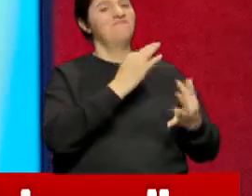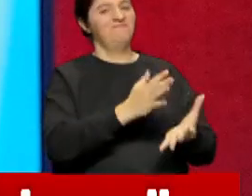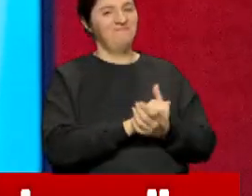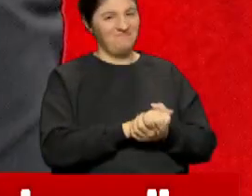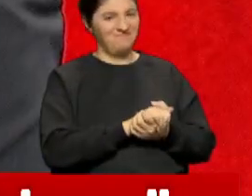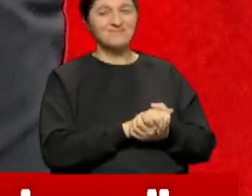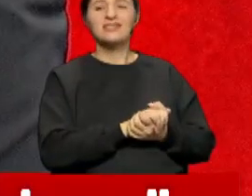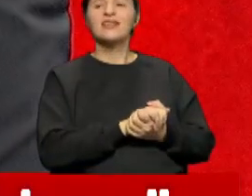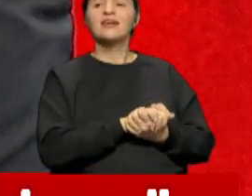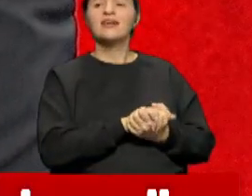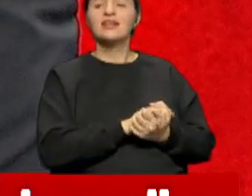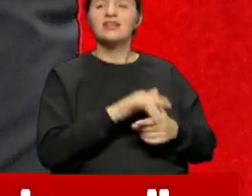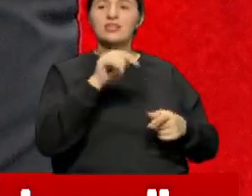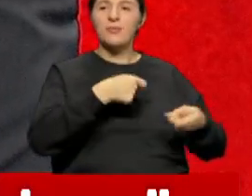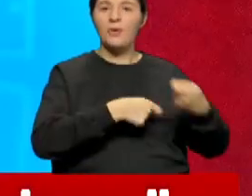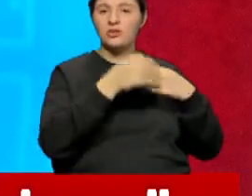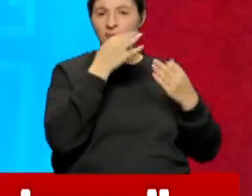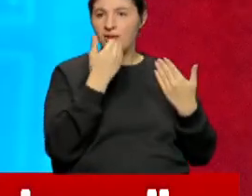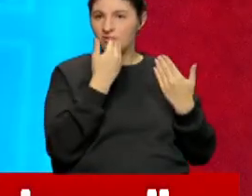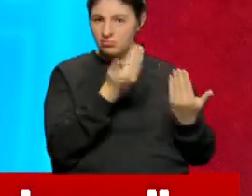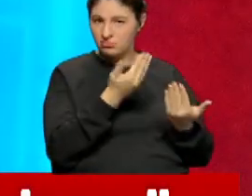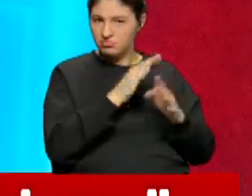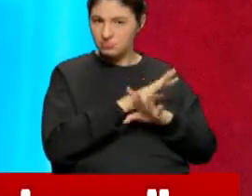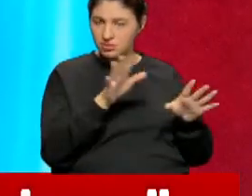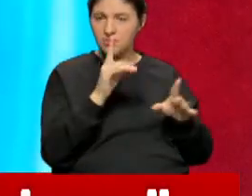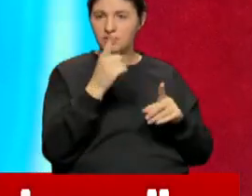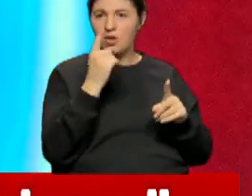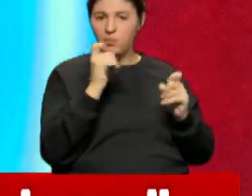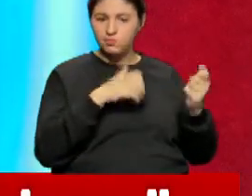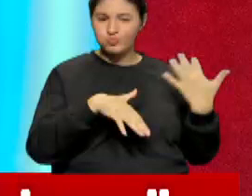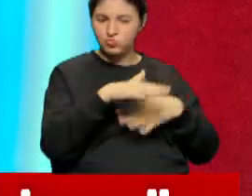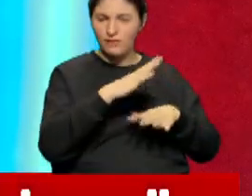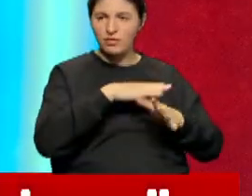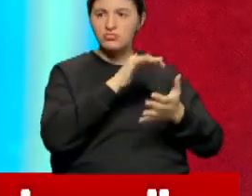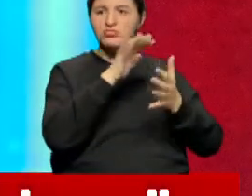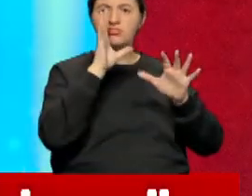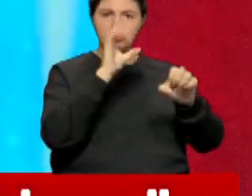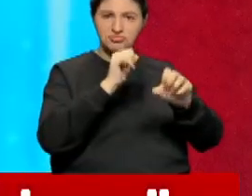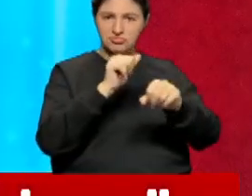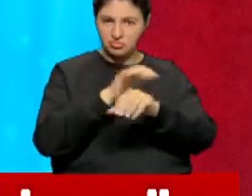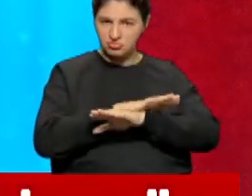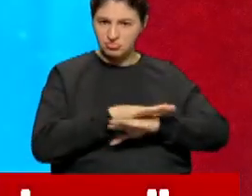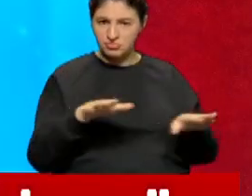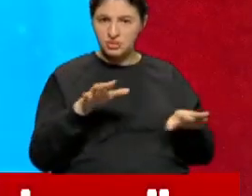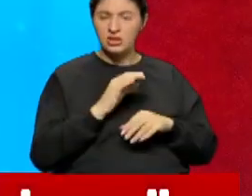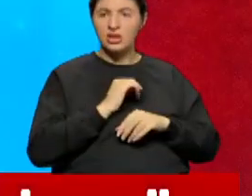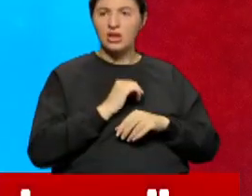ederim Şimdi borsa haberini paylaştık bir Manipülasyon var tutuklamalarda gerçekleşti